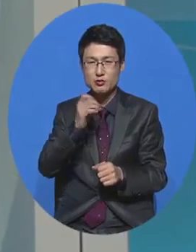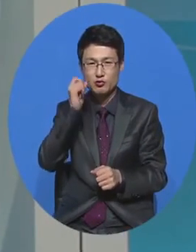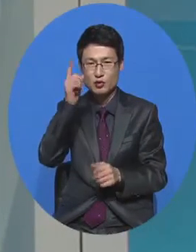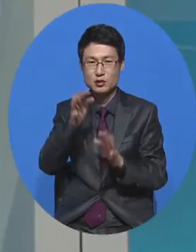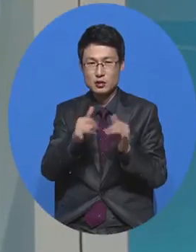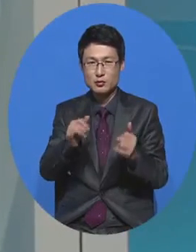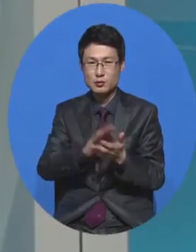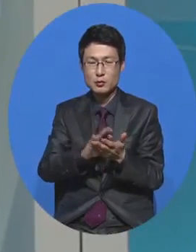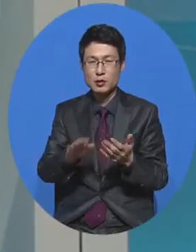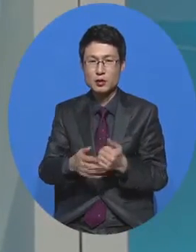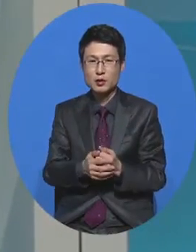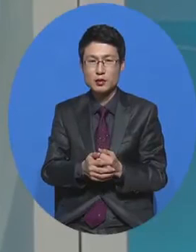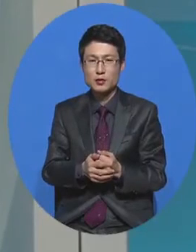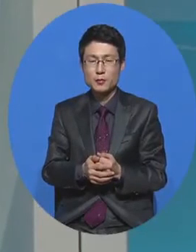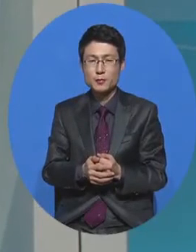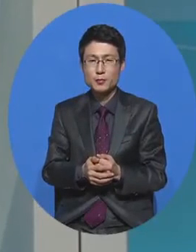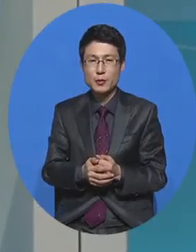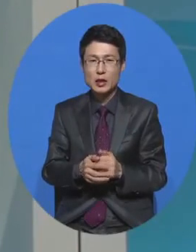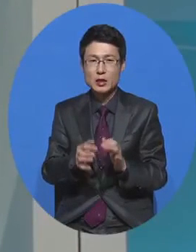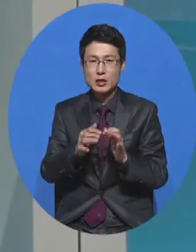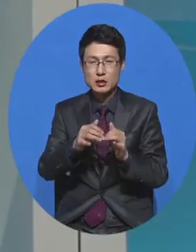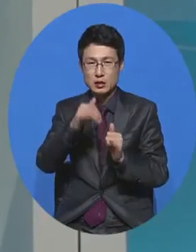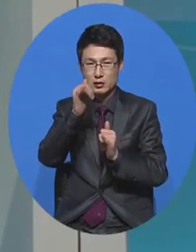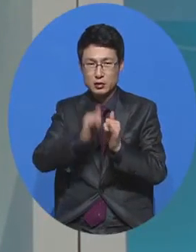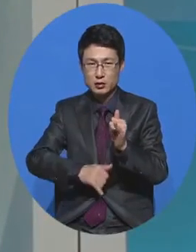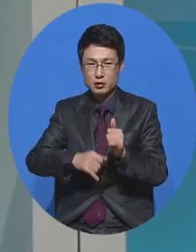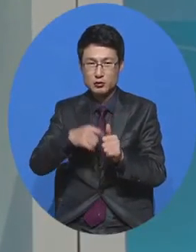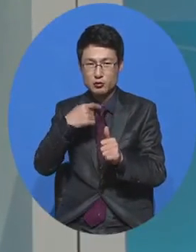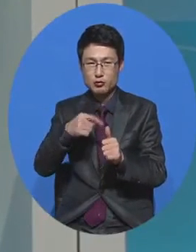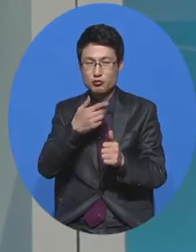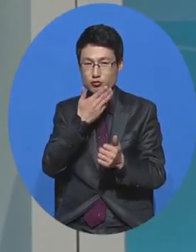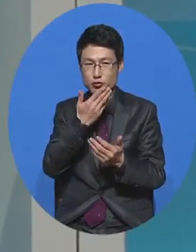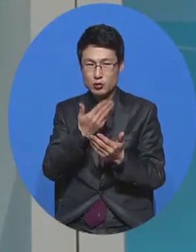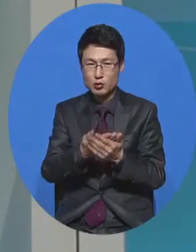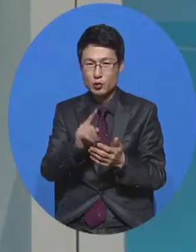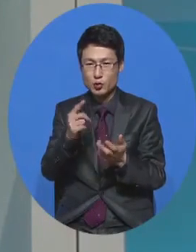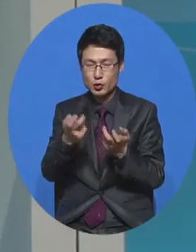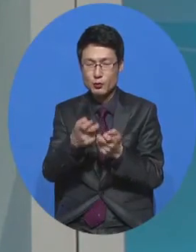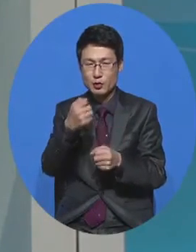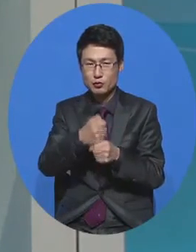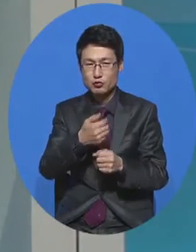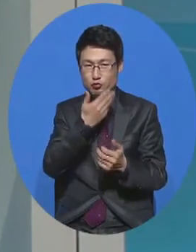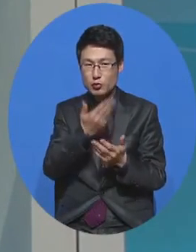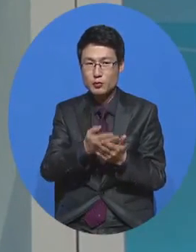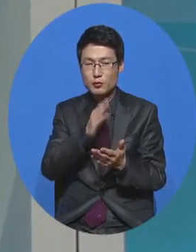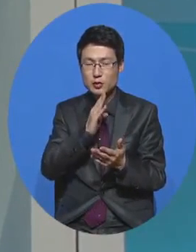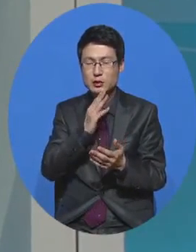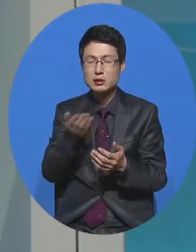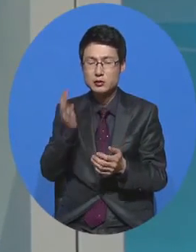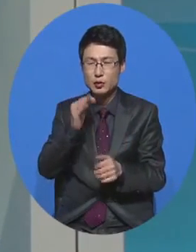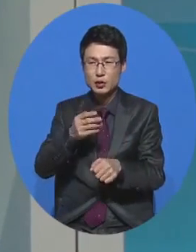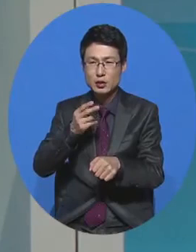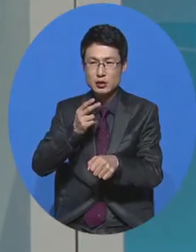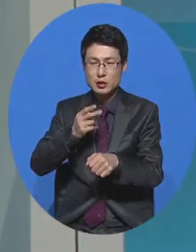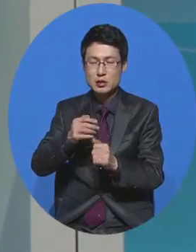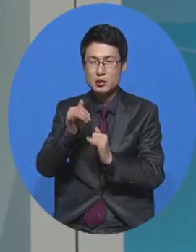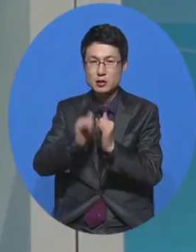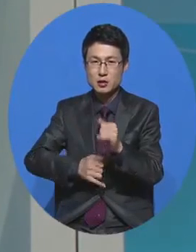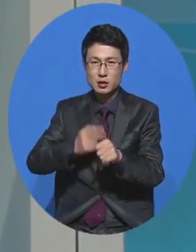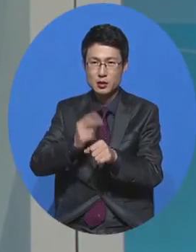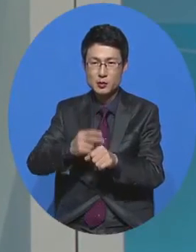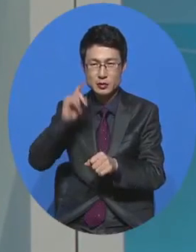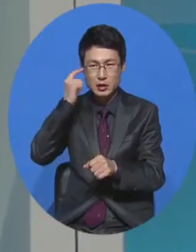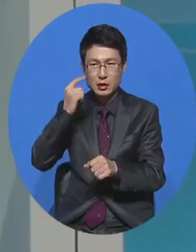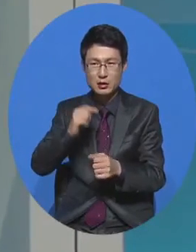위해서 중요한 것은 역사교과서를 어떻게 만드느냐 도 중요하지만 역서 교사들의 2 지식 그리고